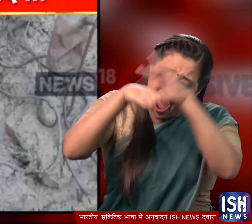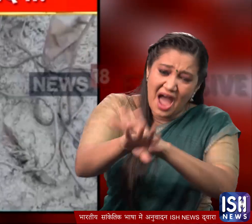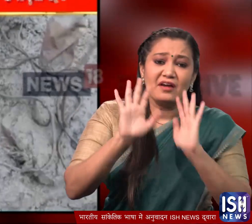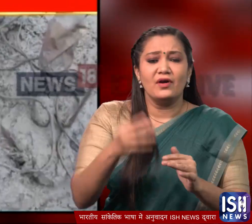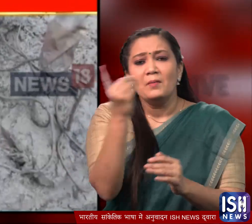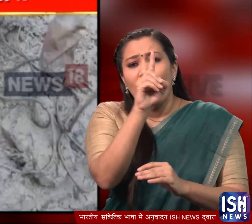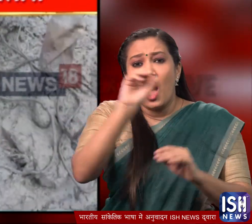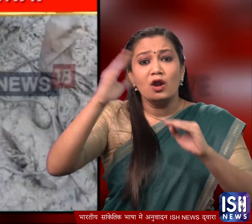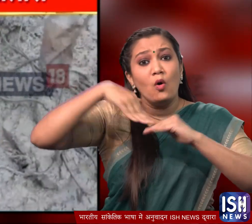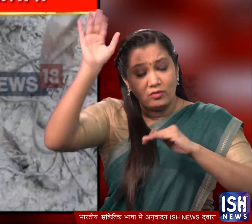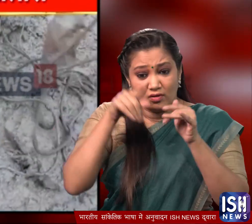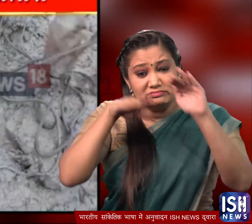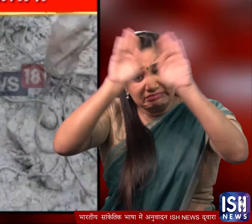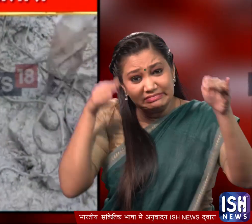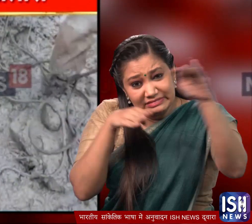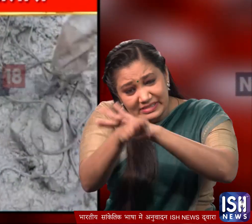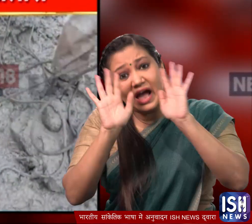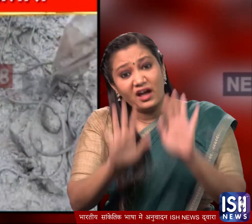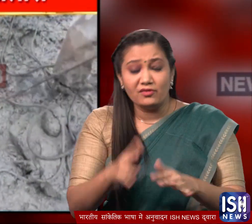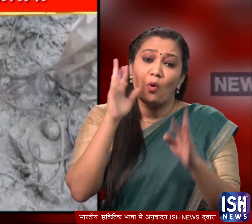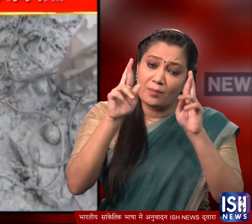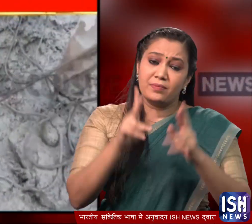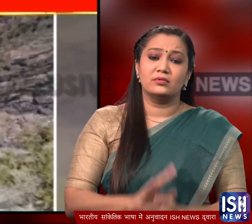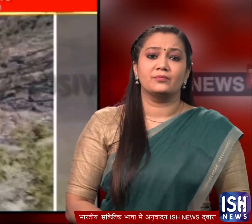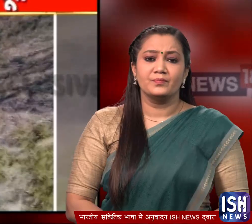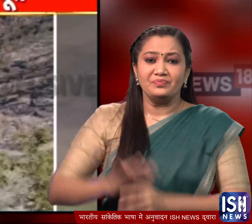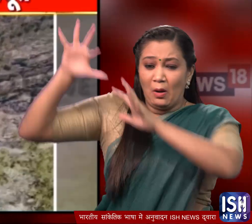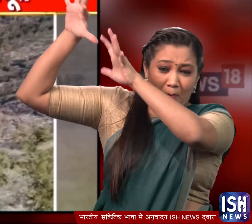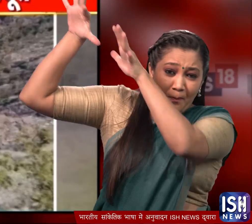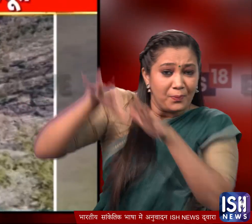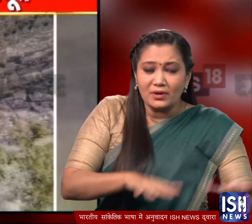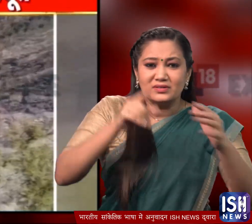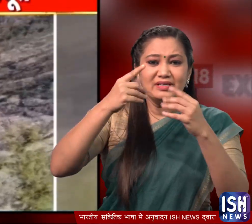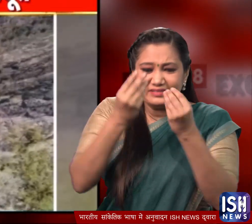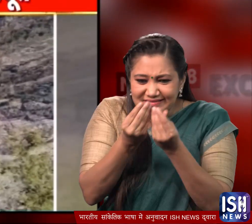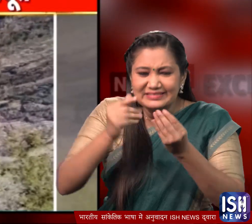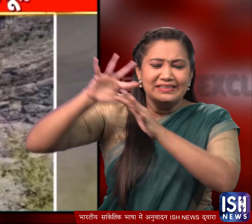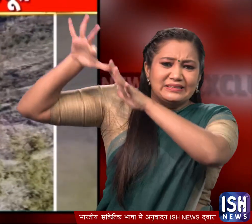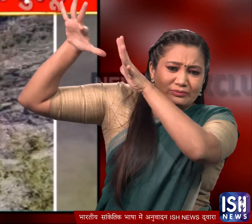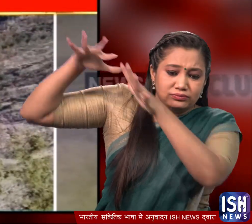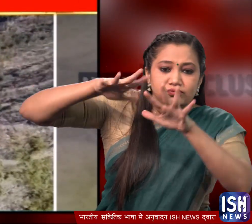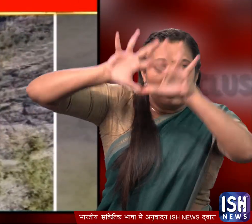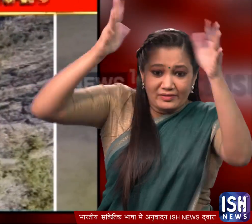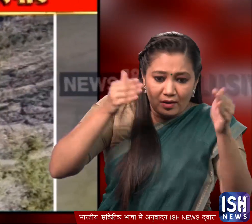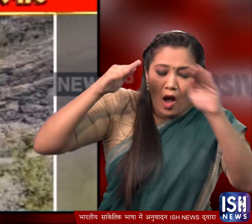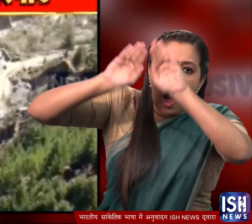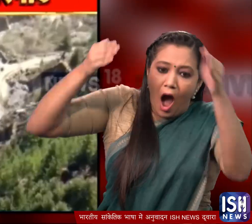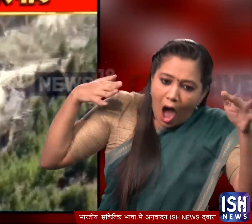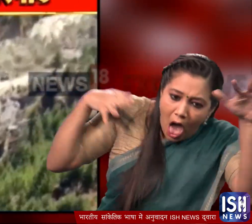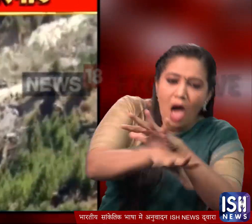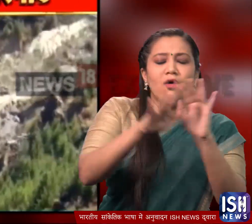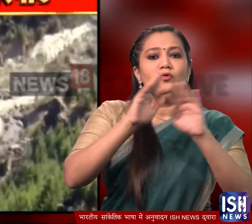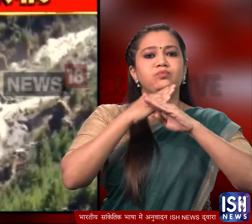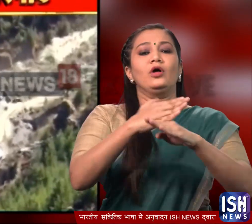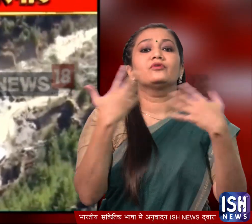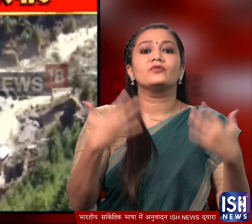है। अभी भी 100 से ज्यादा लोगों के सुरंग में ही फंसे होने का अनुमान है। ग्लेशियर फटने के बाद मलबा लेकर आया सैलाब सुरंग में दाखिल हो गया।